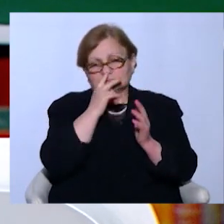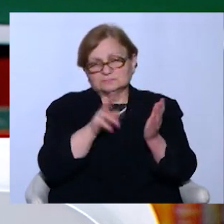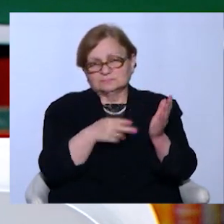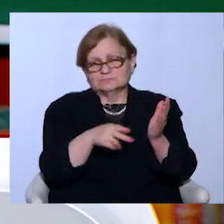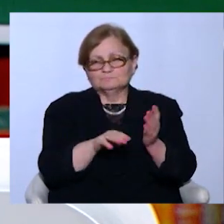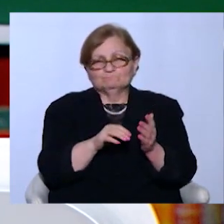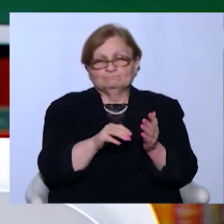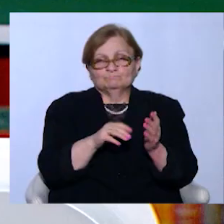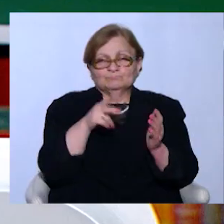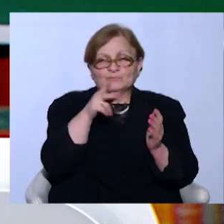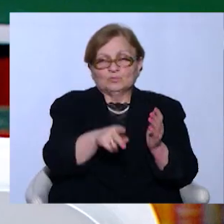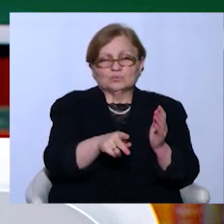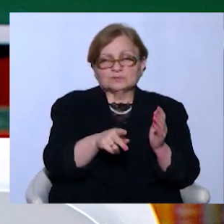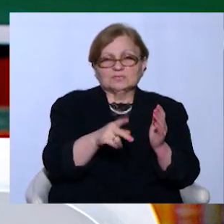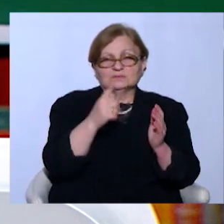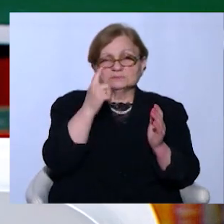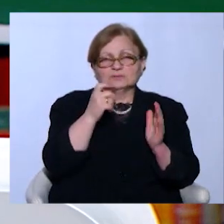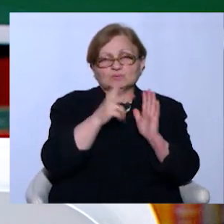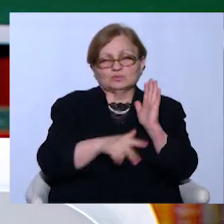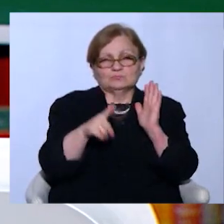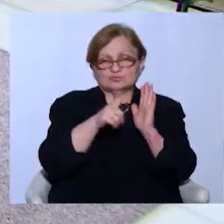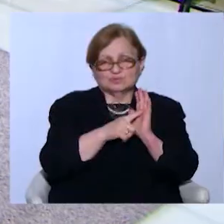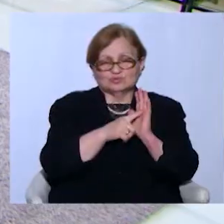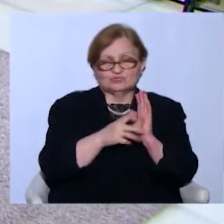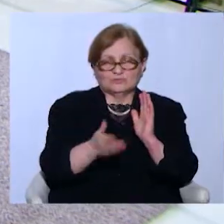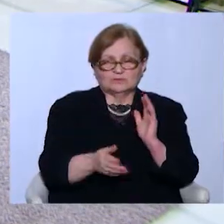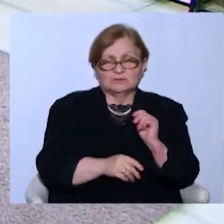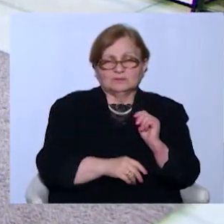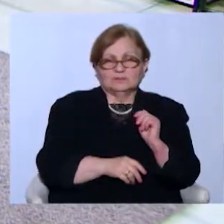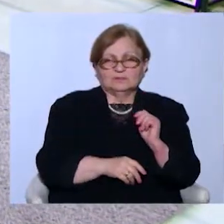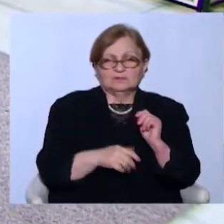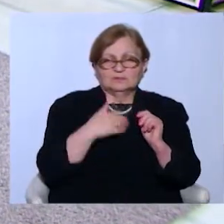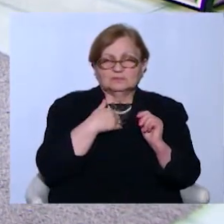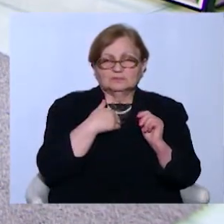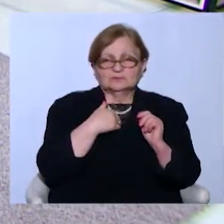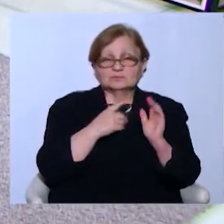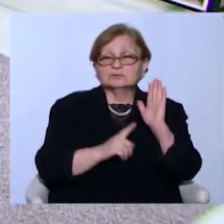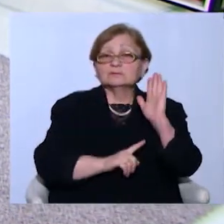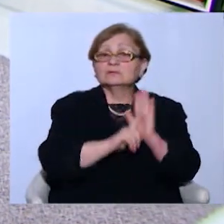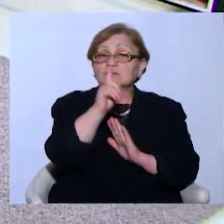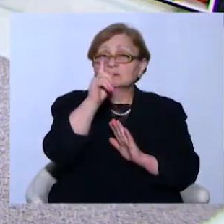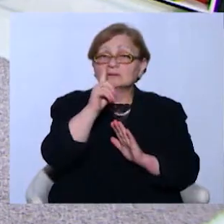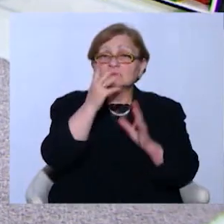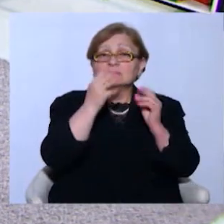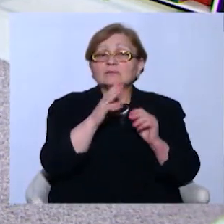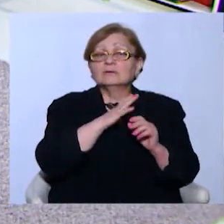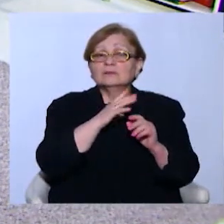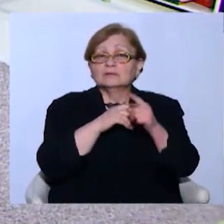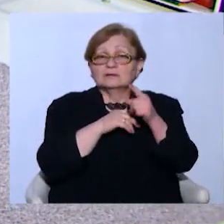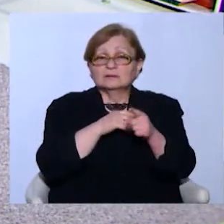მივიღებთ 2187. გავიხსენებთ რა, რომ ჩვენი თავდაპირველი რაოდენობა